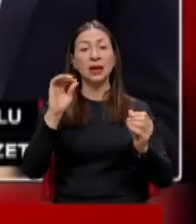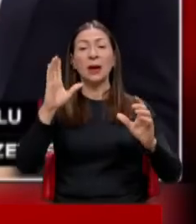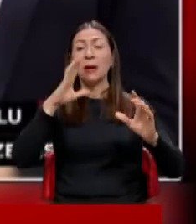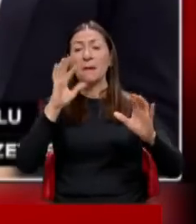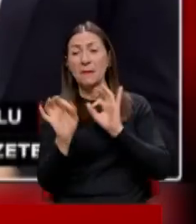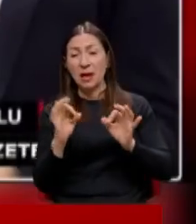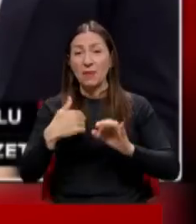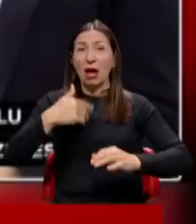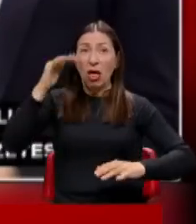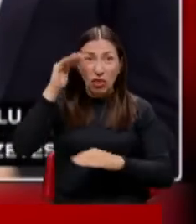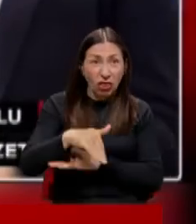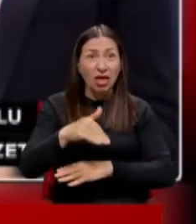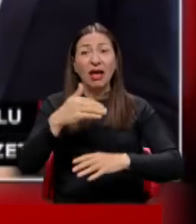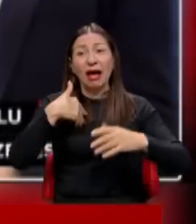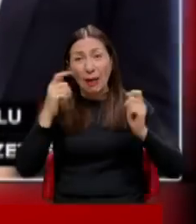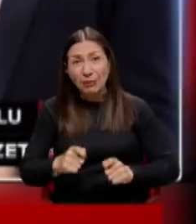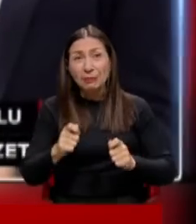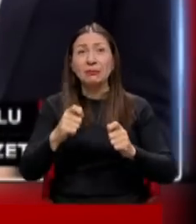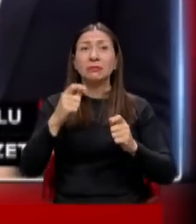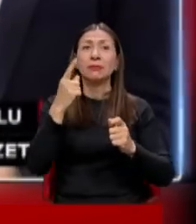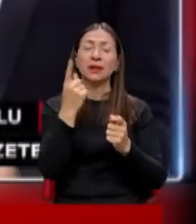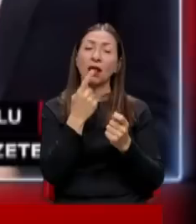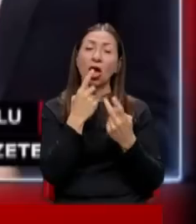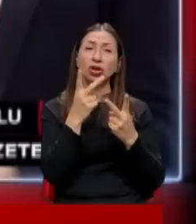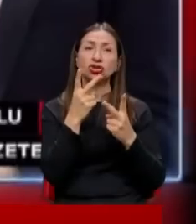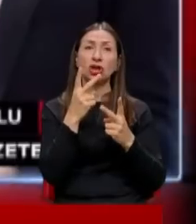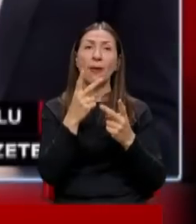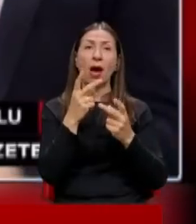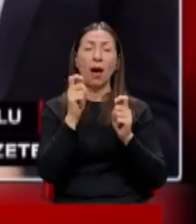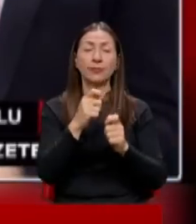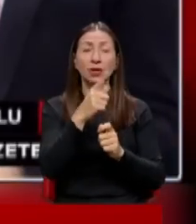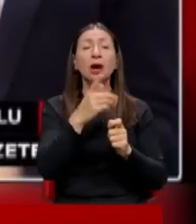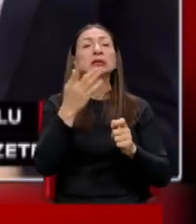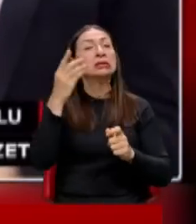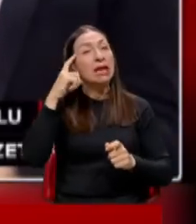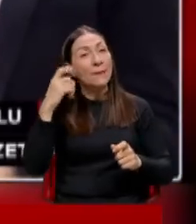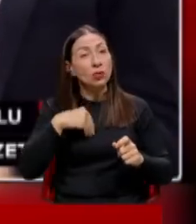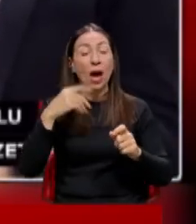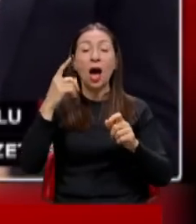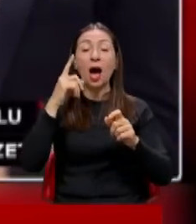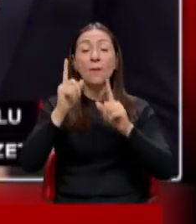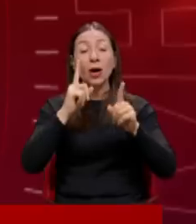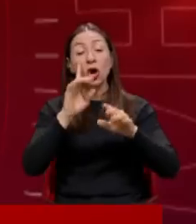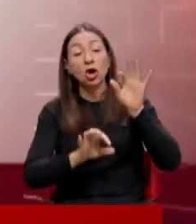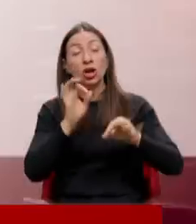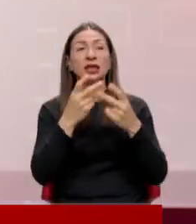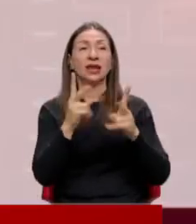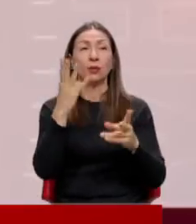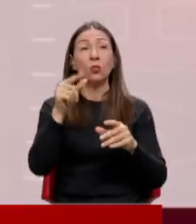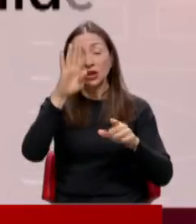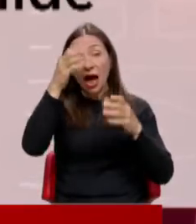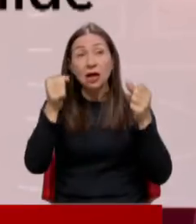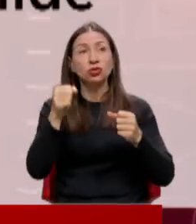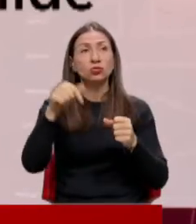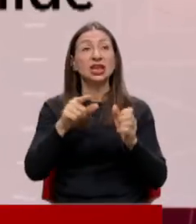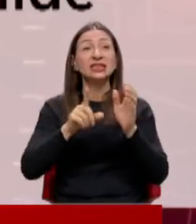galeyana geldim. Ben de bunu yaptığım gibi bir değerlendirme ortaya koyuyor. Zannediyorum adli kontrolle de serbest bırakılmış. Burası Erzurum.